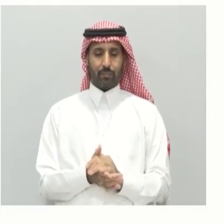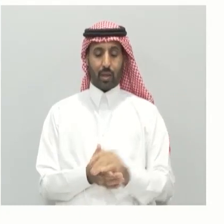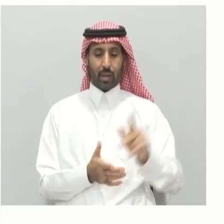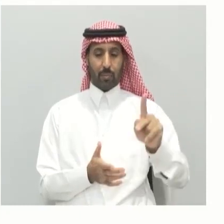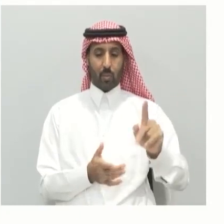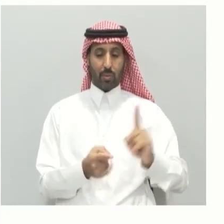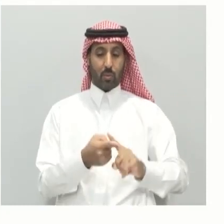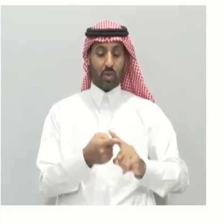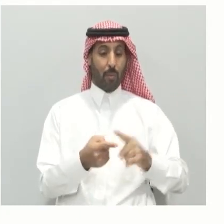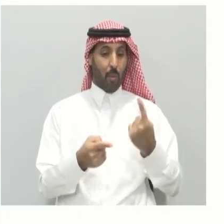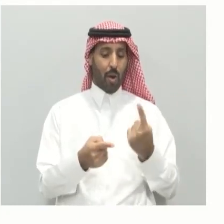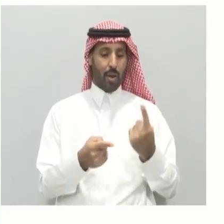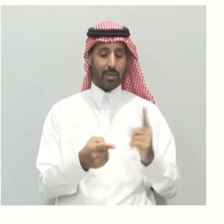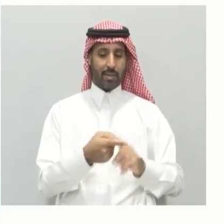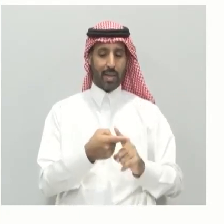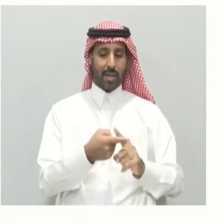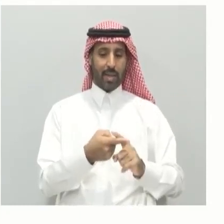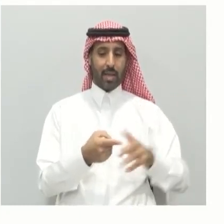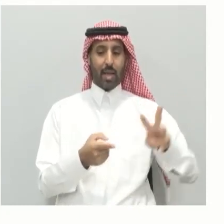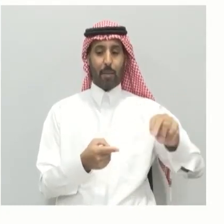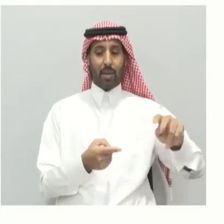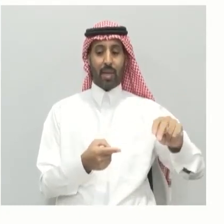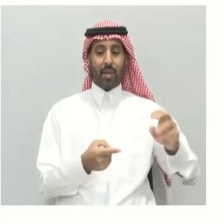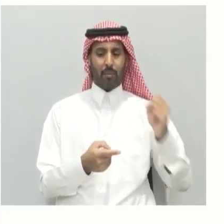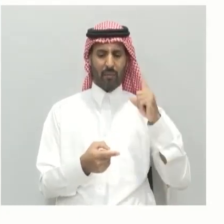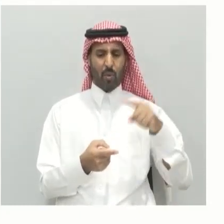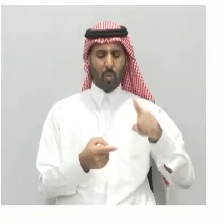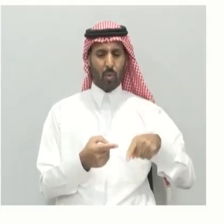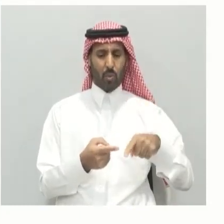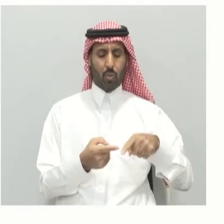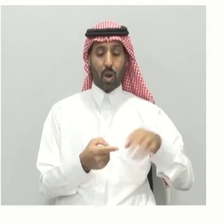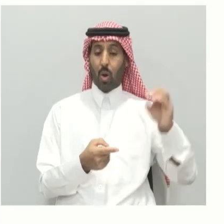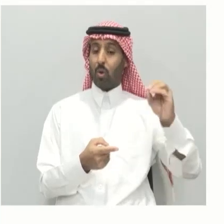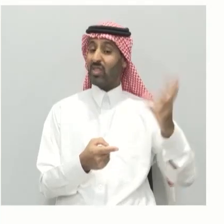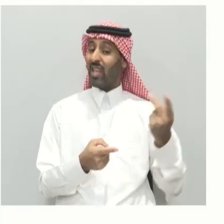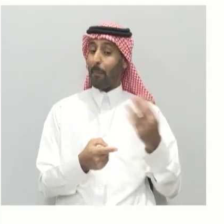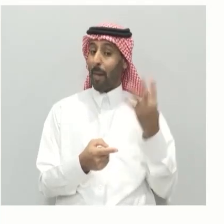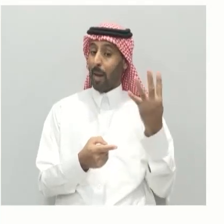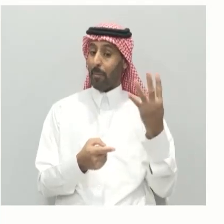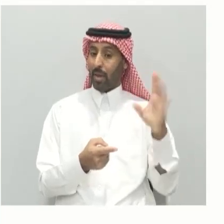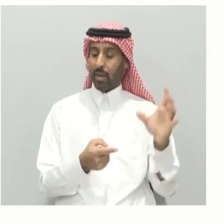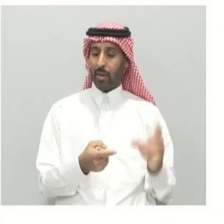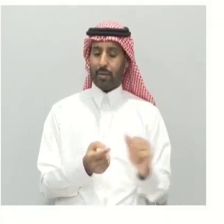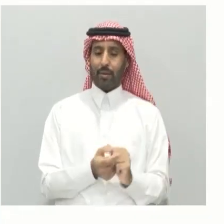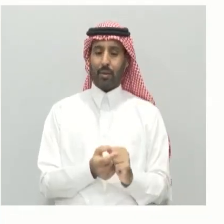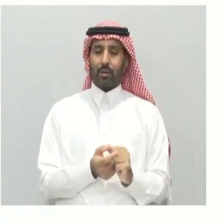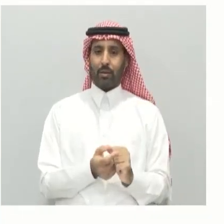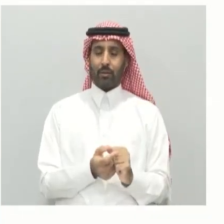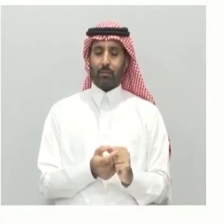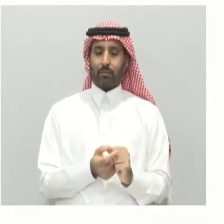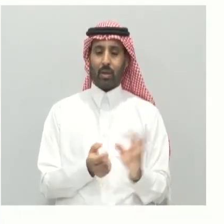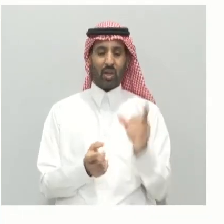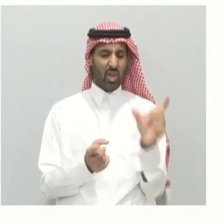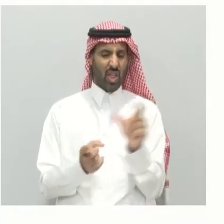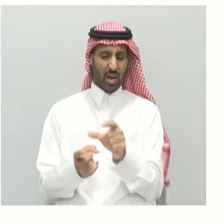هنا موجب واحد زائد الام ان هو المجهول زائدا الاكسجين كم عندي هنا ذرات اربعه